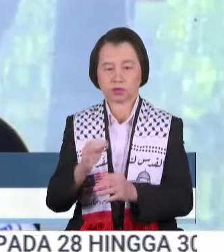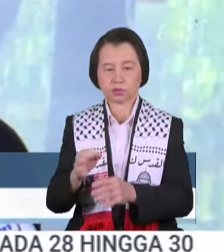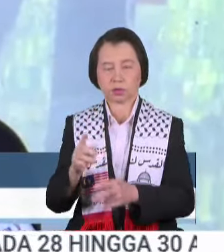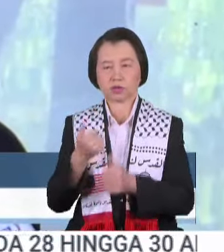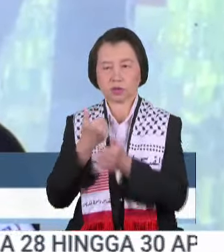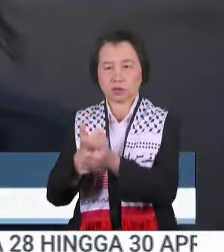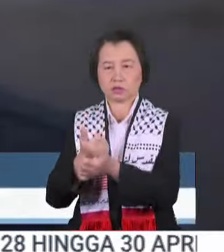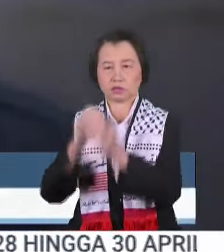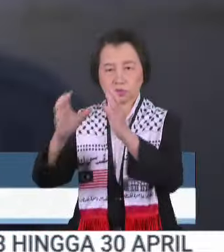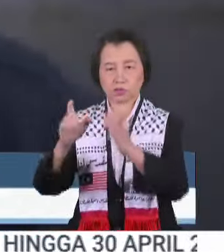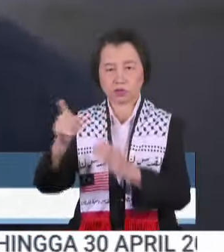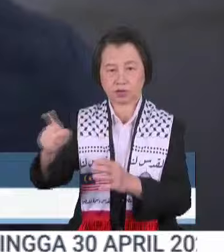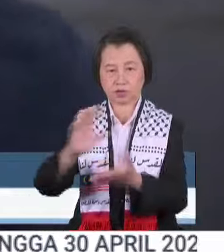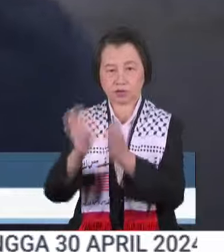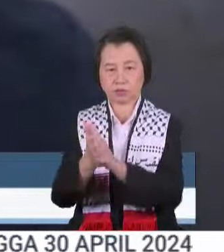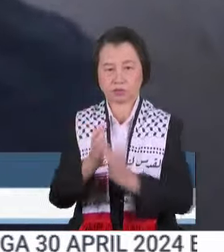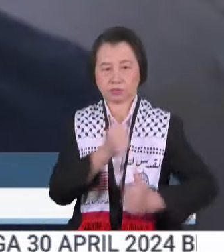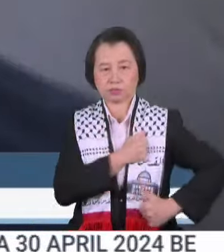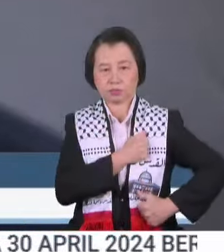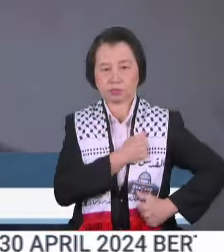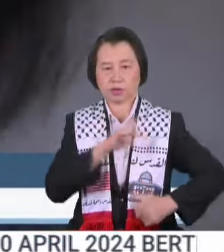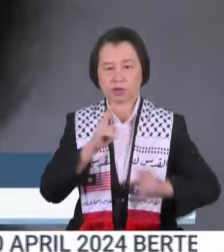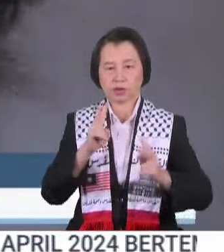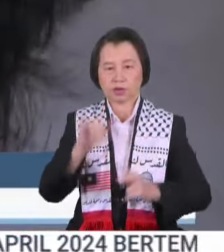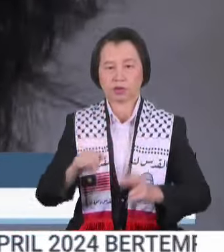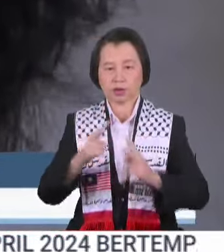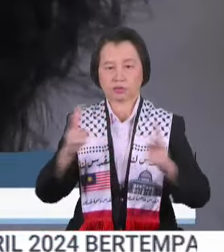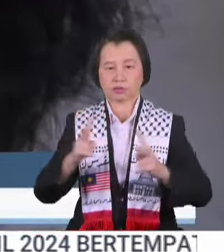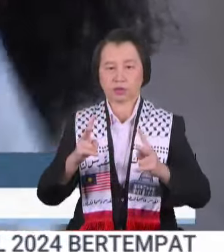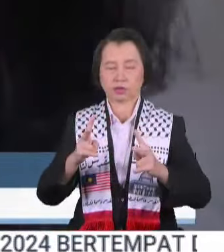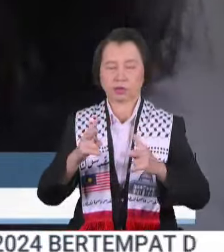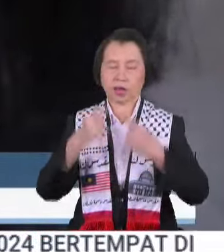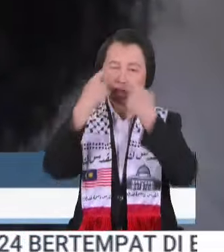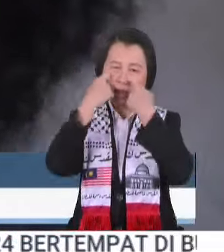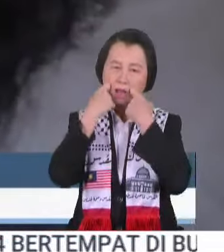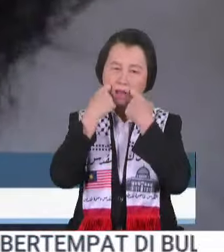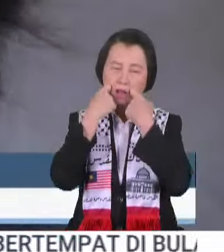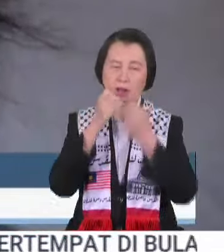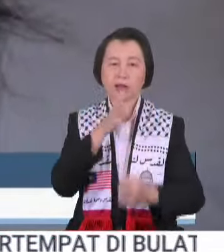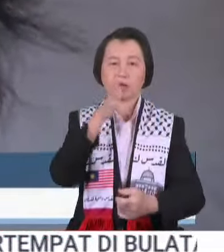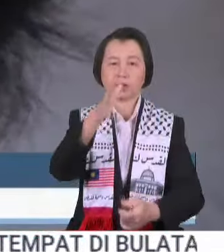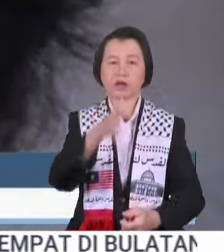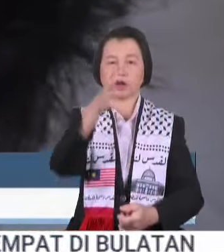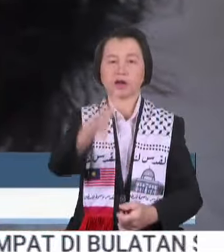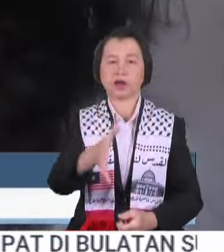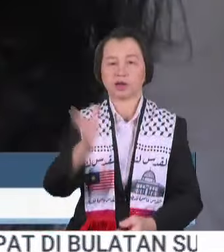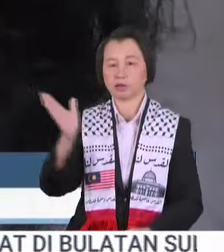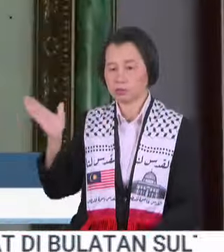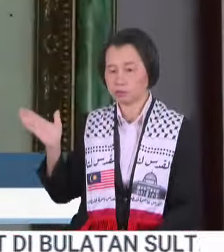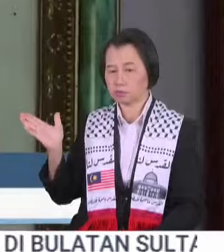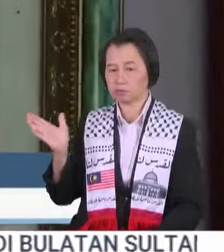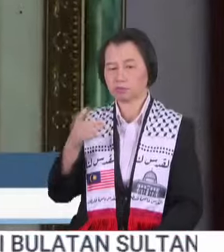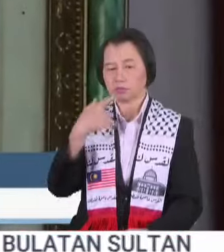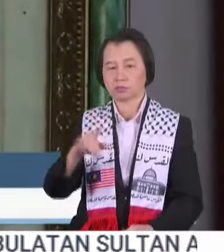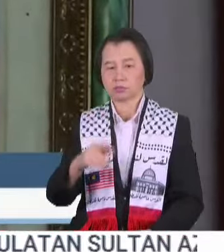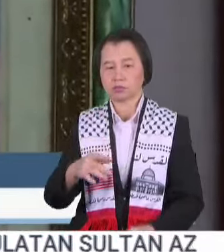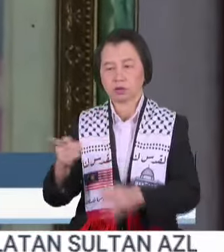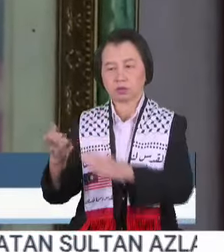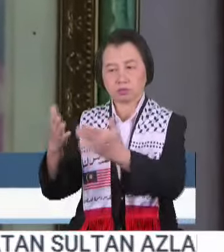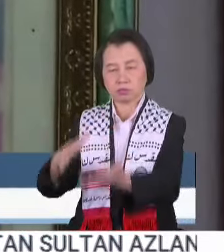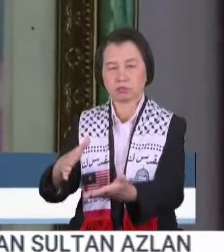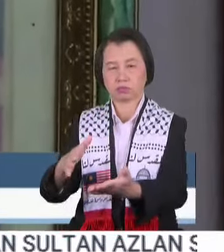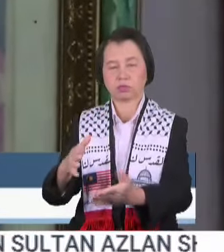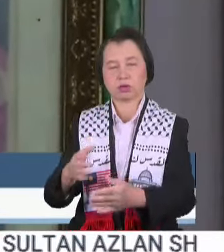dia. Antara yang paling terkesan dengan pemergian Jona adalah neneknya, Rindong Milo, yang menjaga